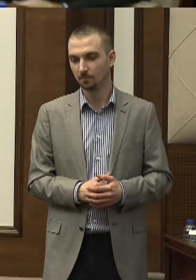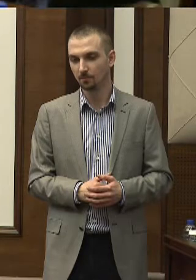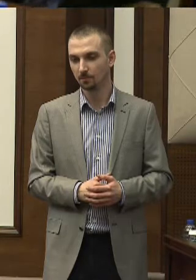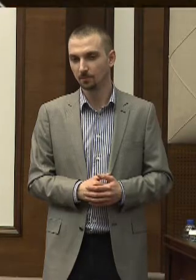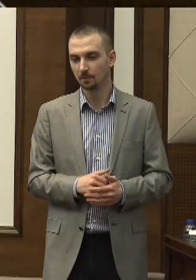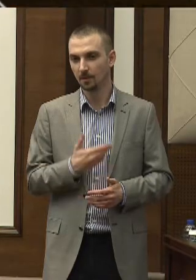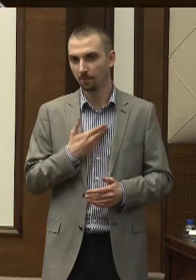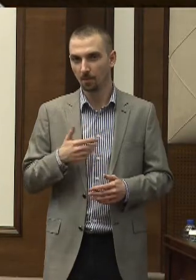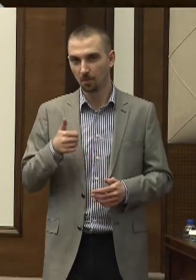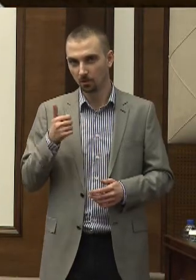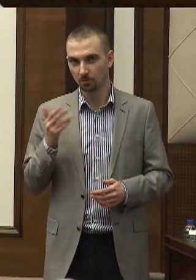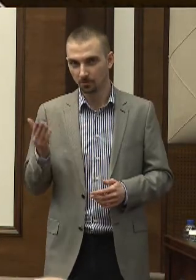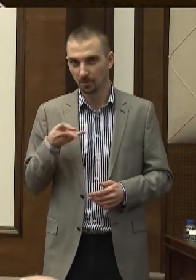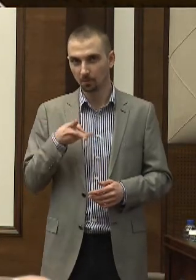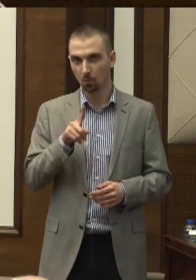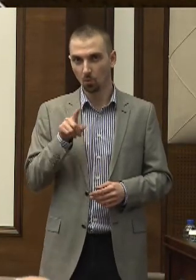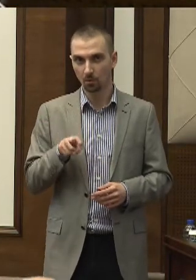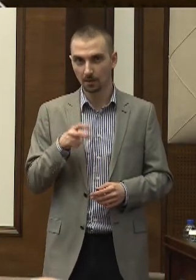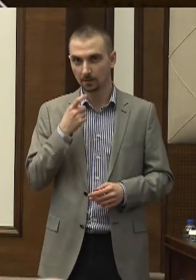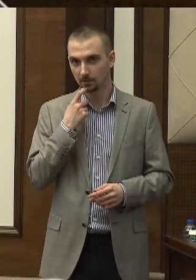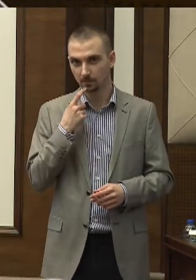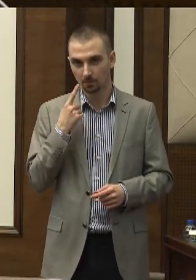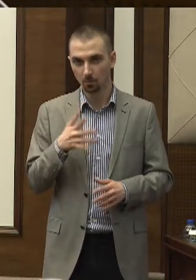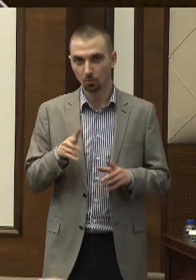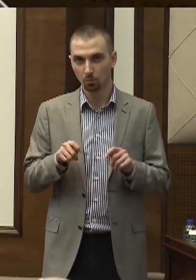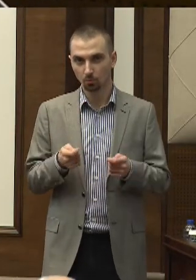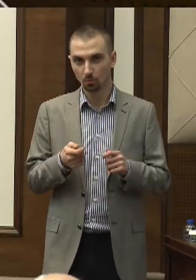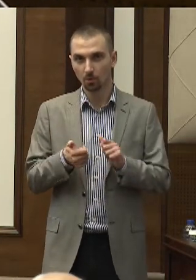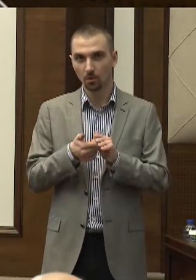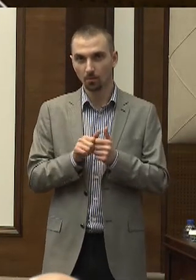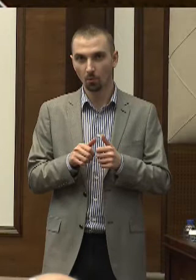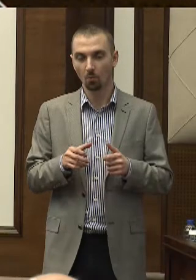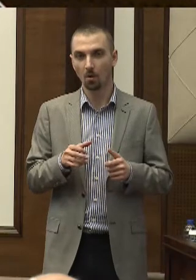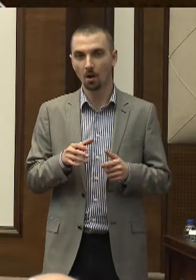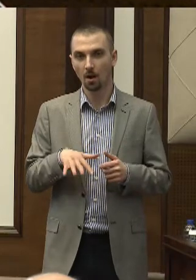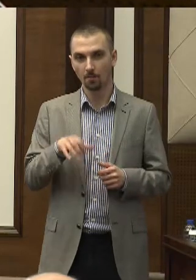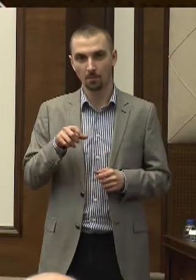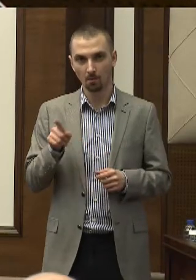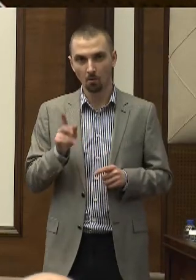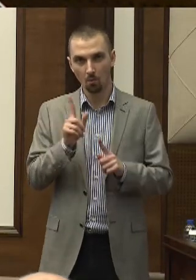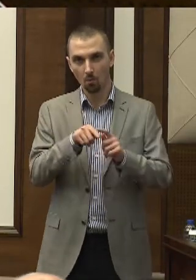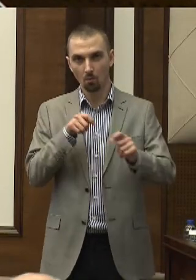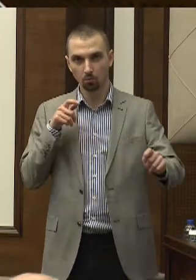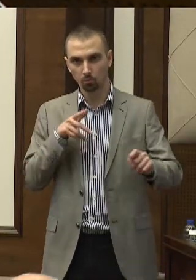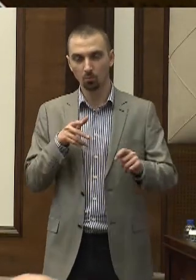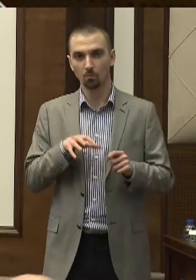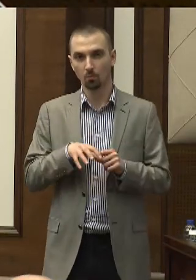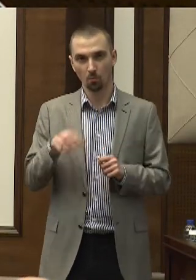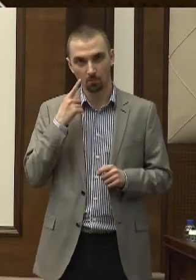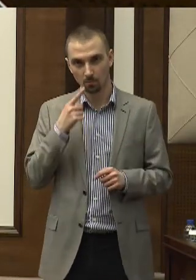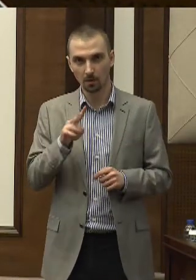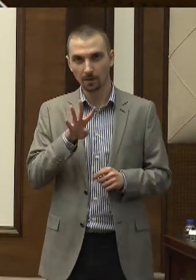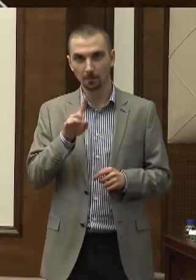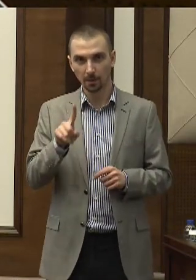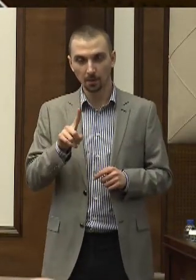Sayın Başkanım, 2018 yılında Büyükçekmece Spor Akademisi bünyesinde okçuluk dalında 41